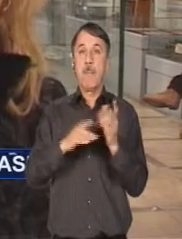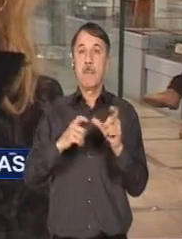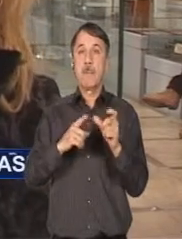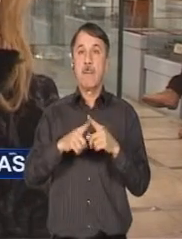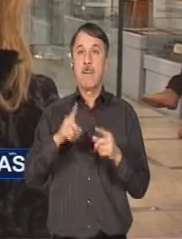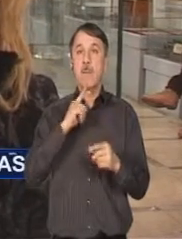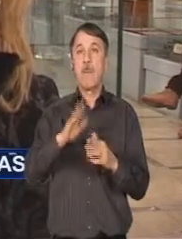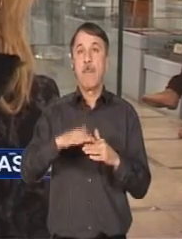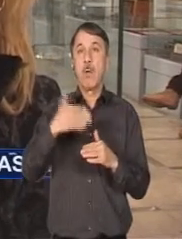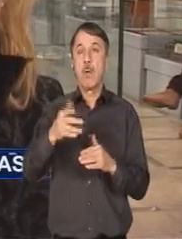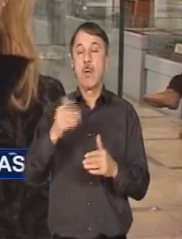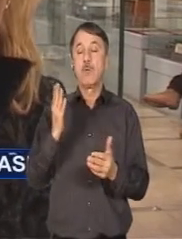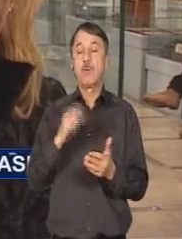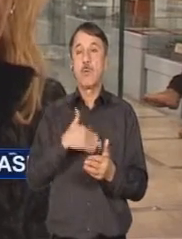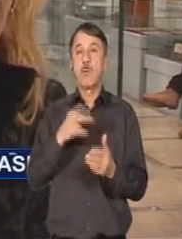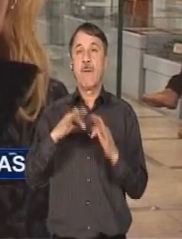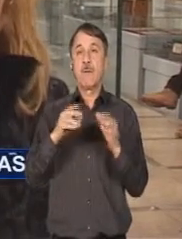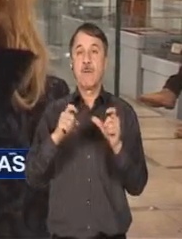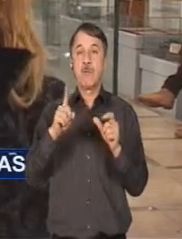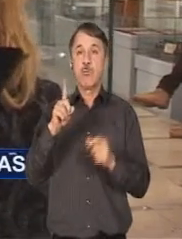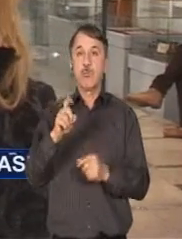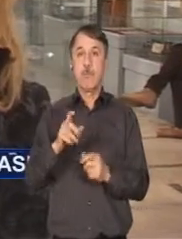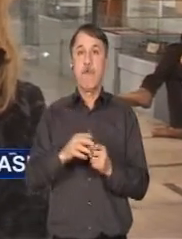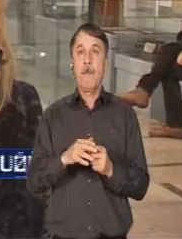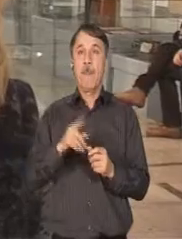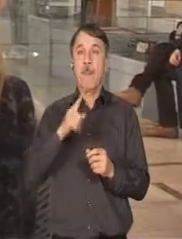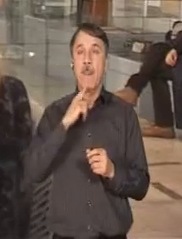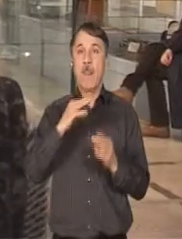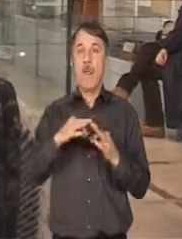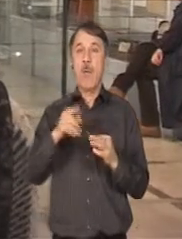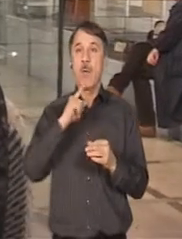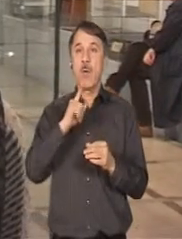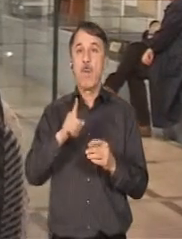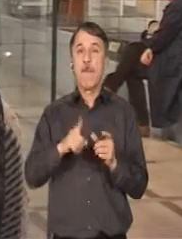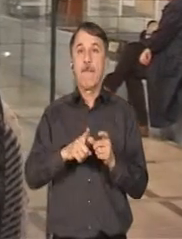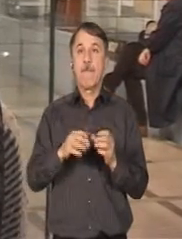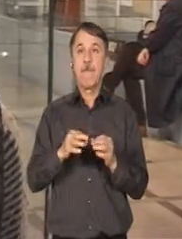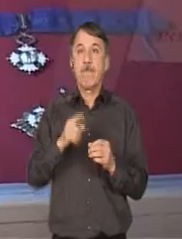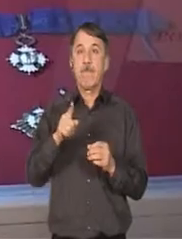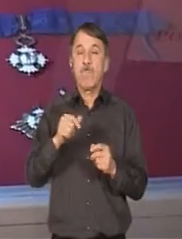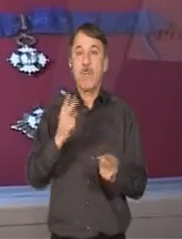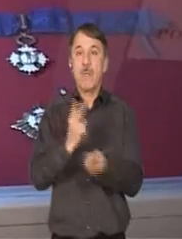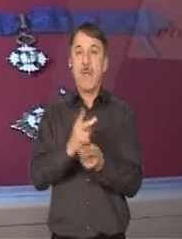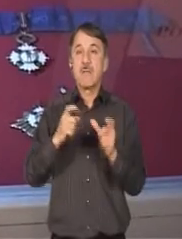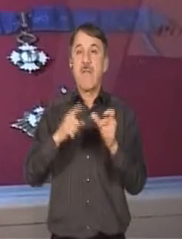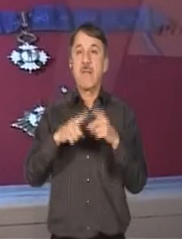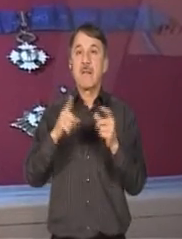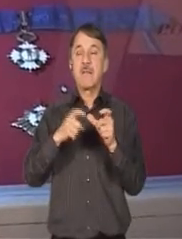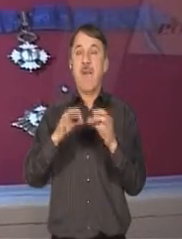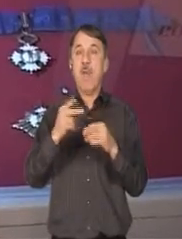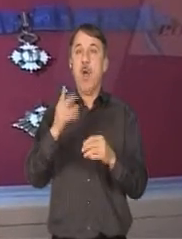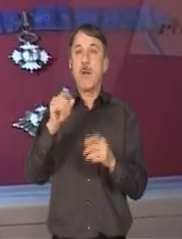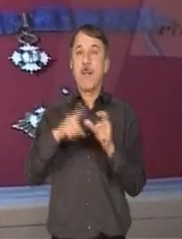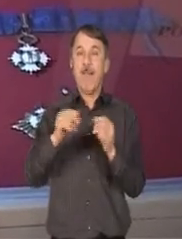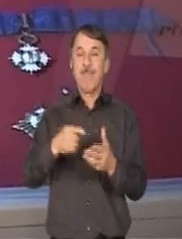Ristić, zatim Đorđe Vajfert, August Limijer i tako dalje. Orden Svetog Save